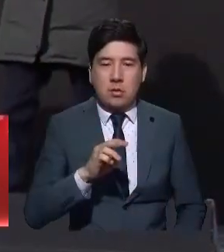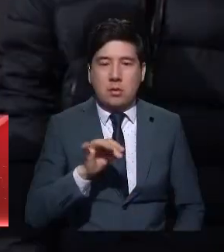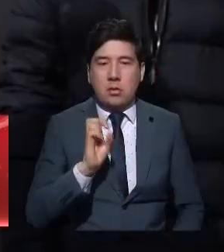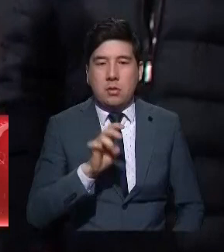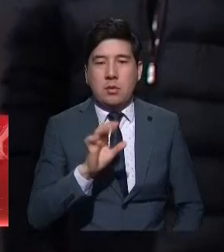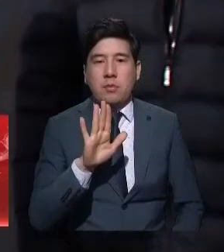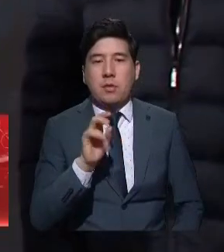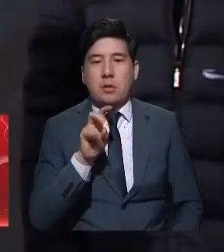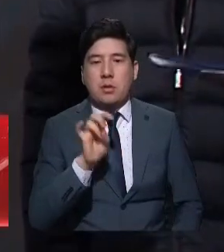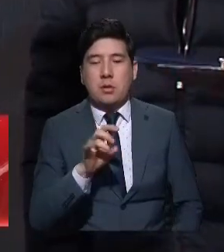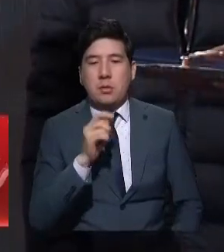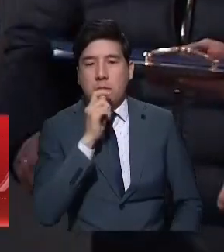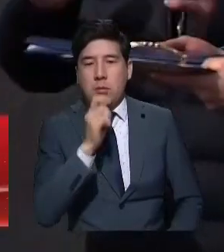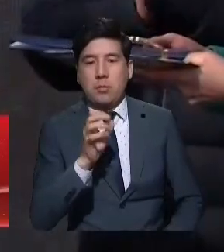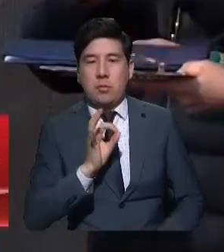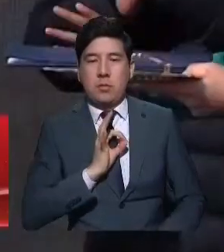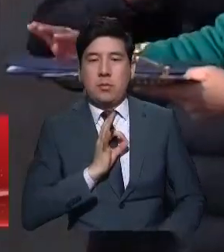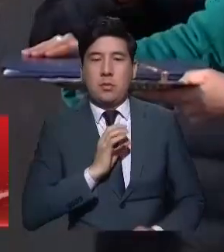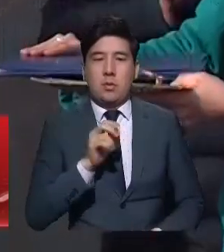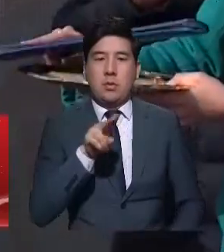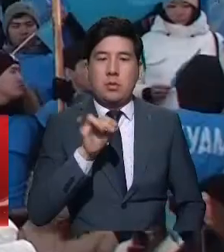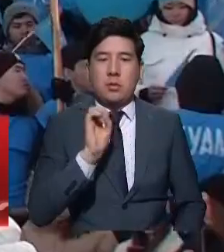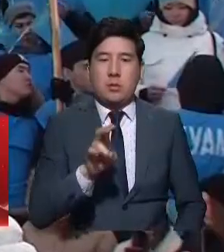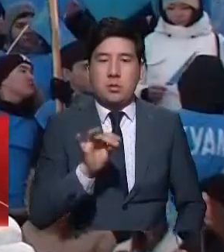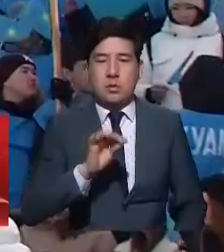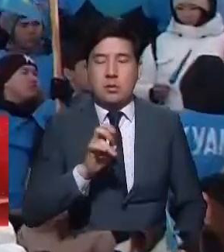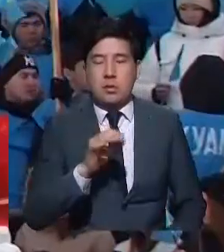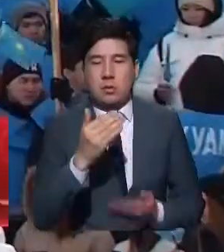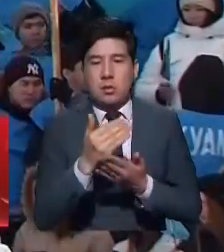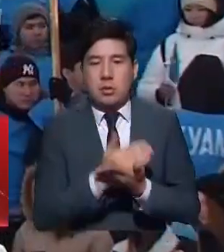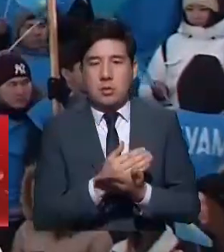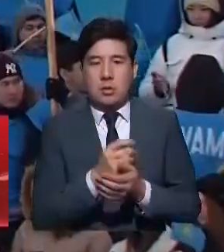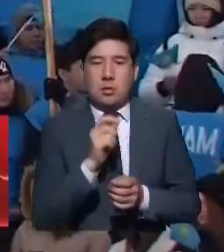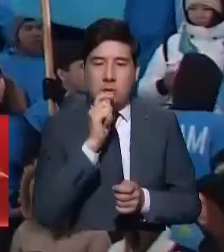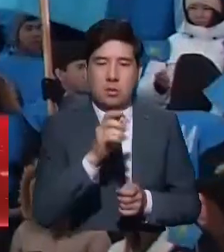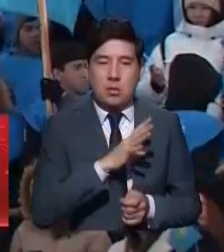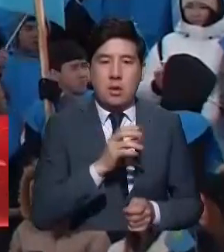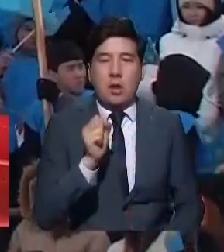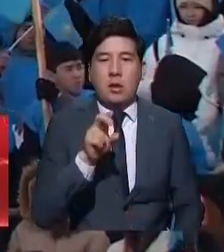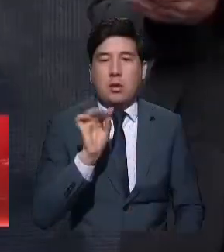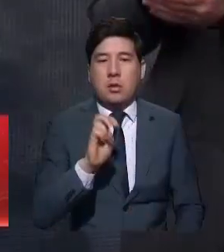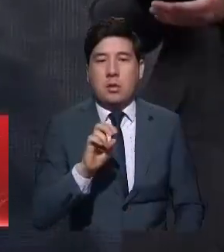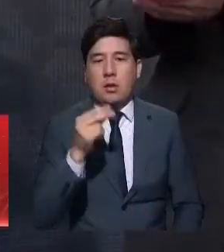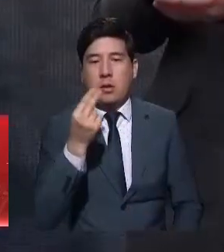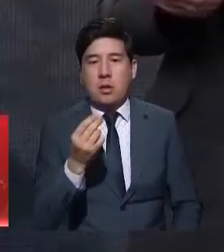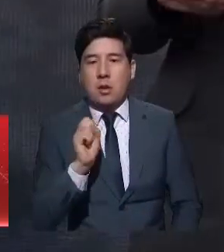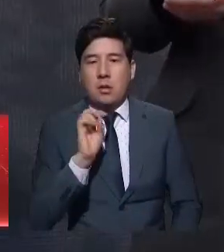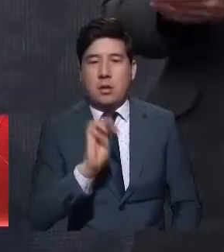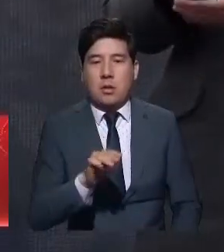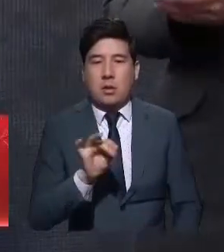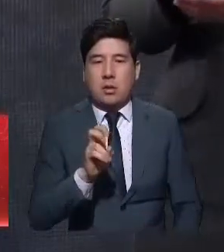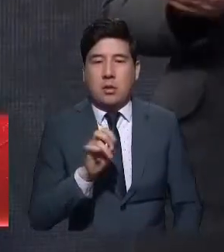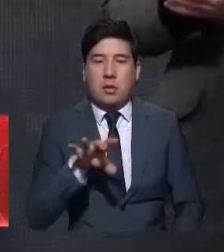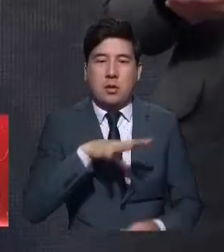Владимир Смирнов награжден орденом Достык второй степени. Открывая торжественную часть мероприятия, аким Акмолинской области Марат Ахмеджанов